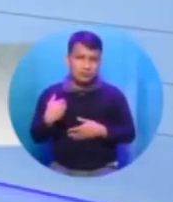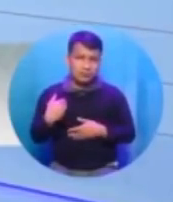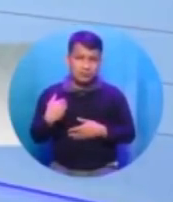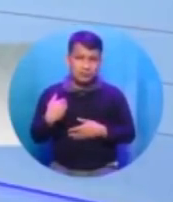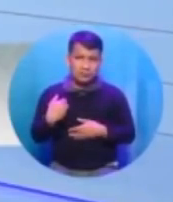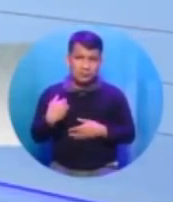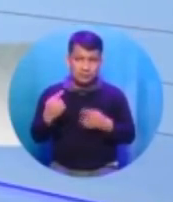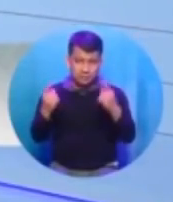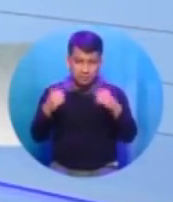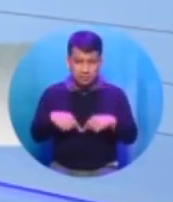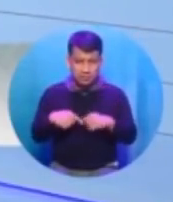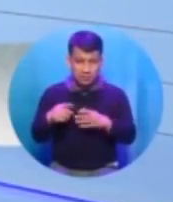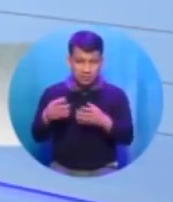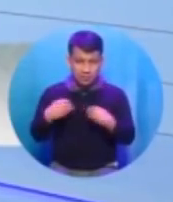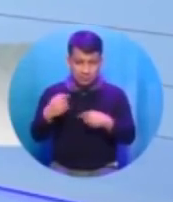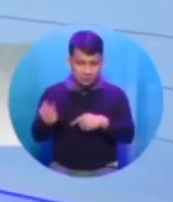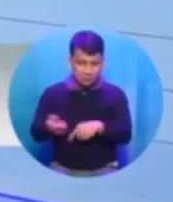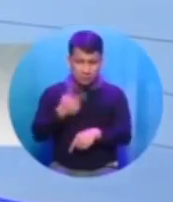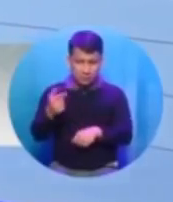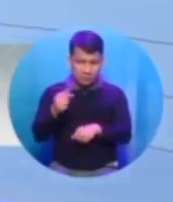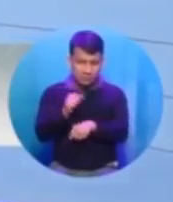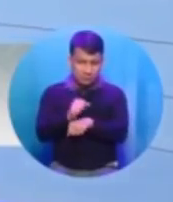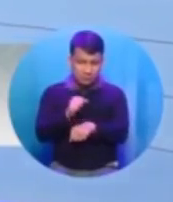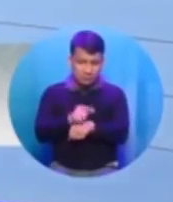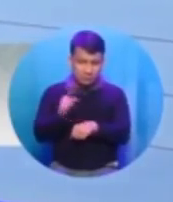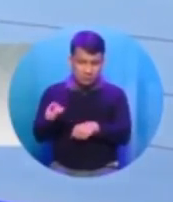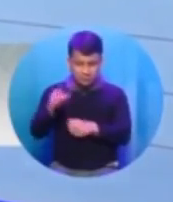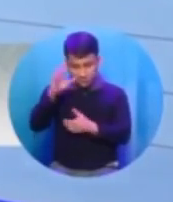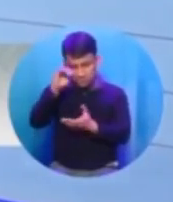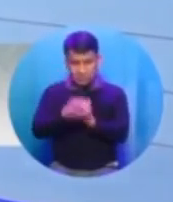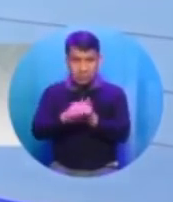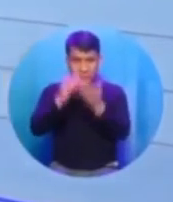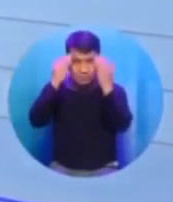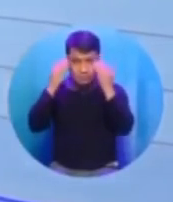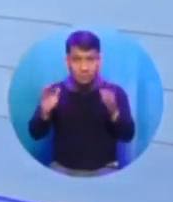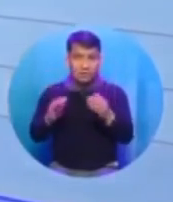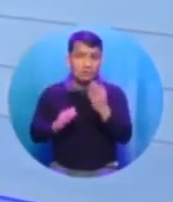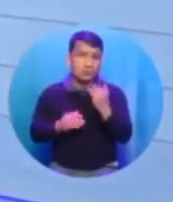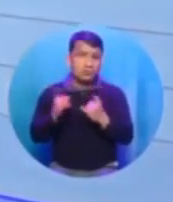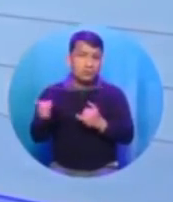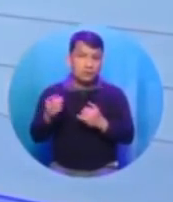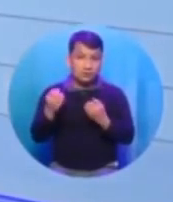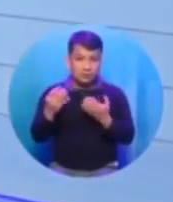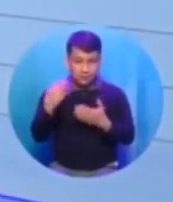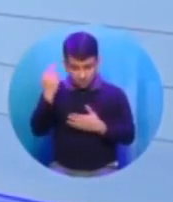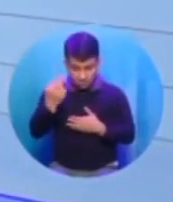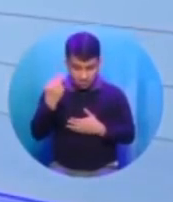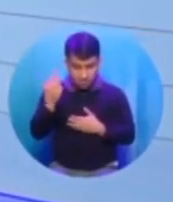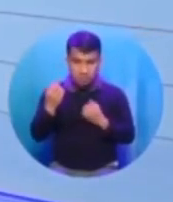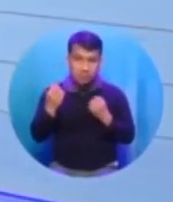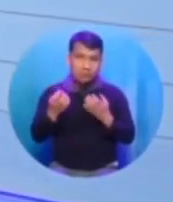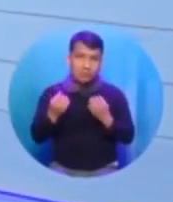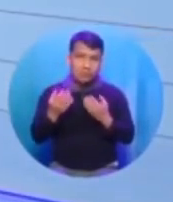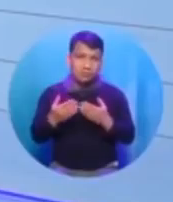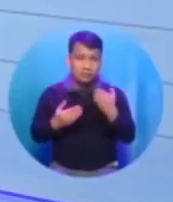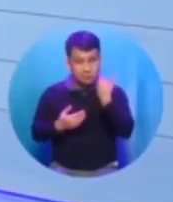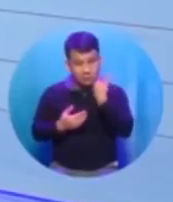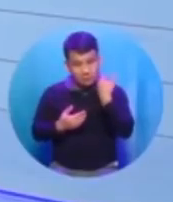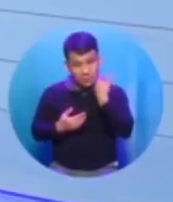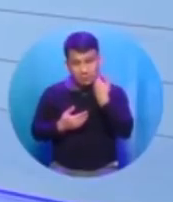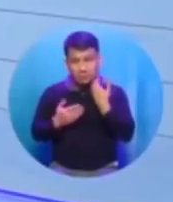trabaho. Hindi tumatagal sa trabaho dahil? Hindi ko po alam kung dahil dahilan. Sabi, may